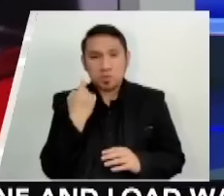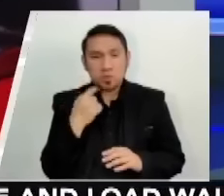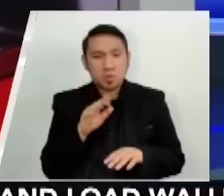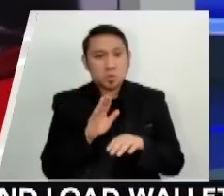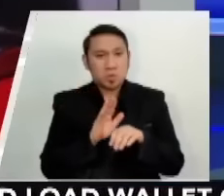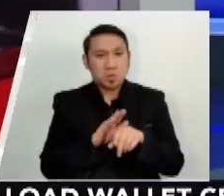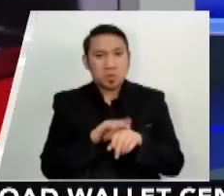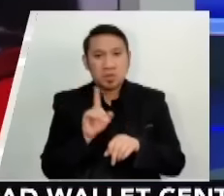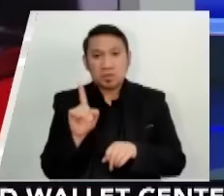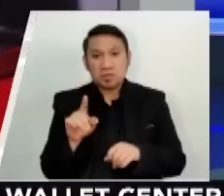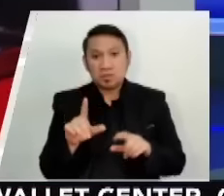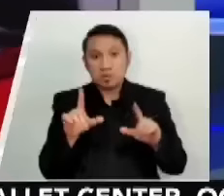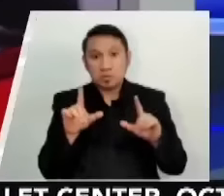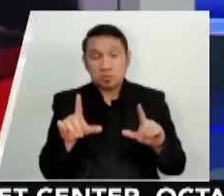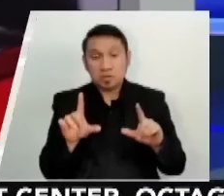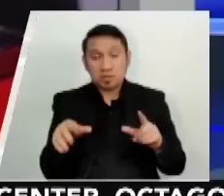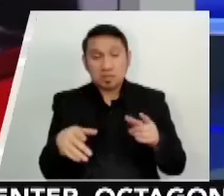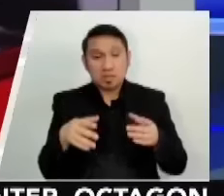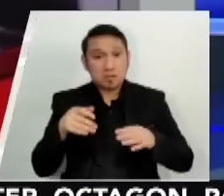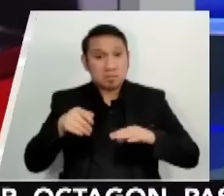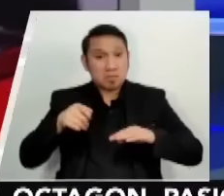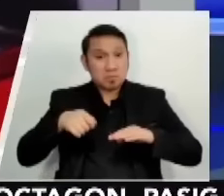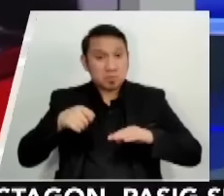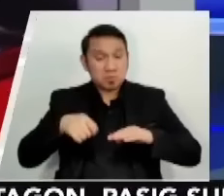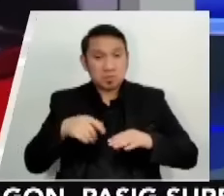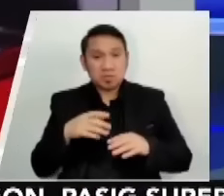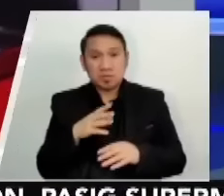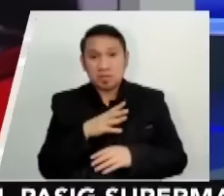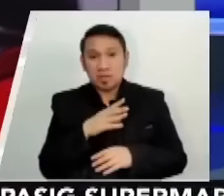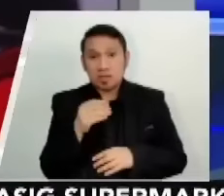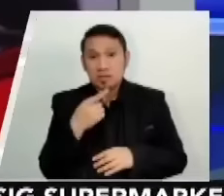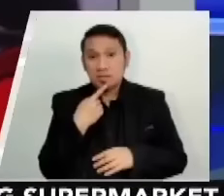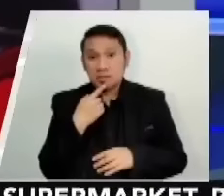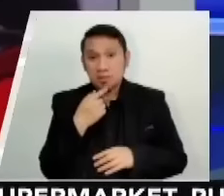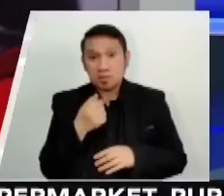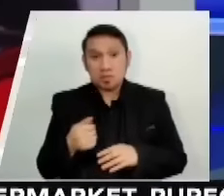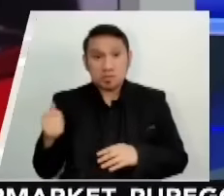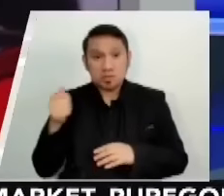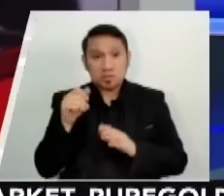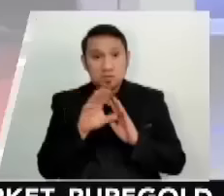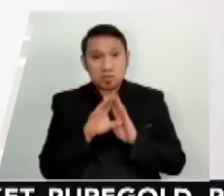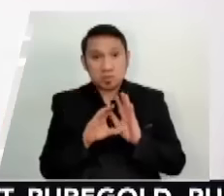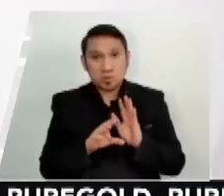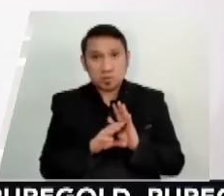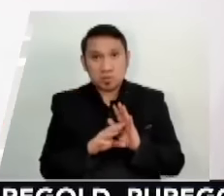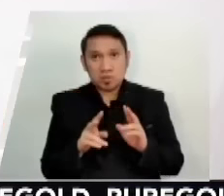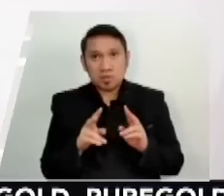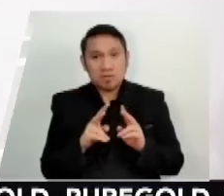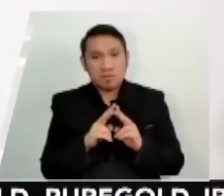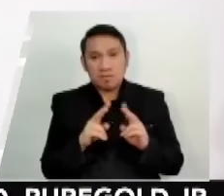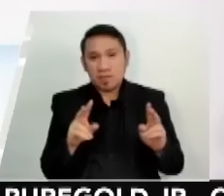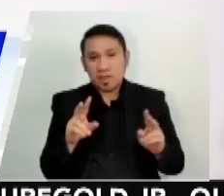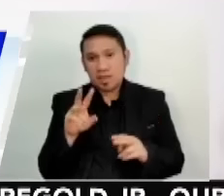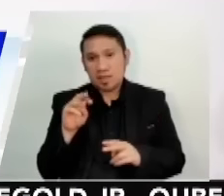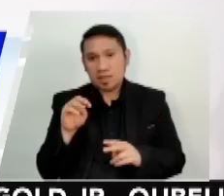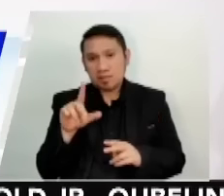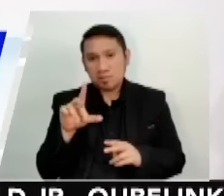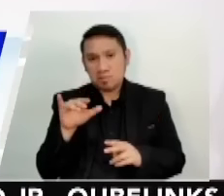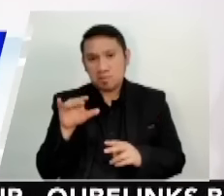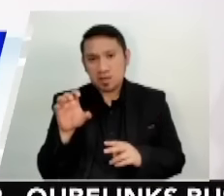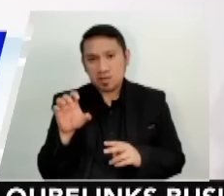isang juez at mga pahayag na tinawag ng Korte Suprema na puno ng malisya. Sa mga social media posts ni Badoy